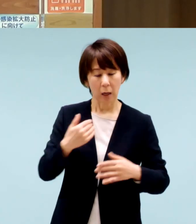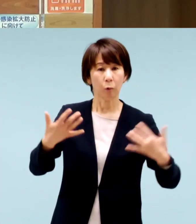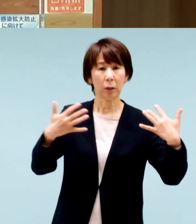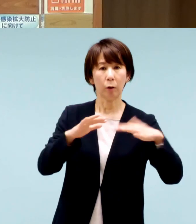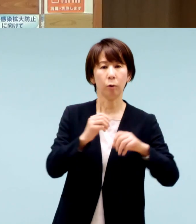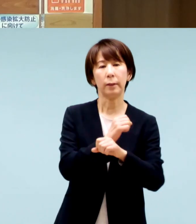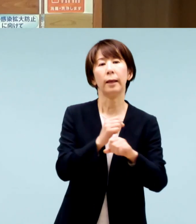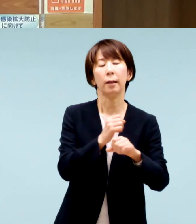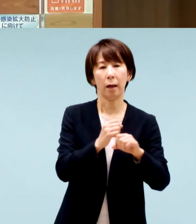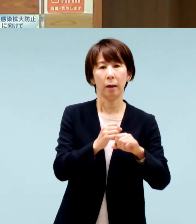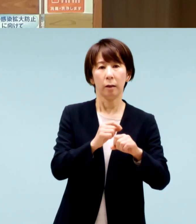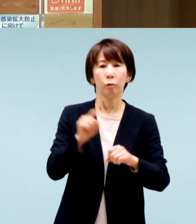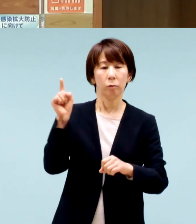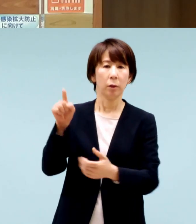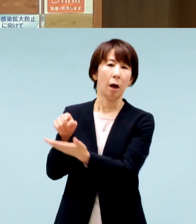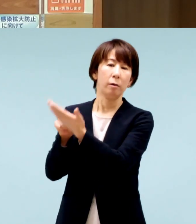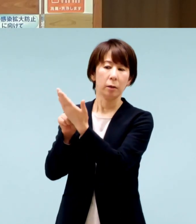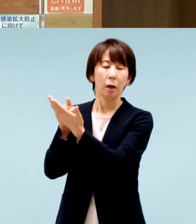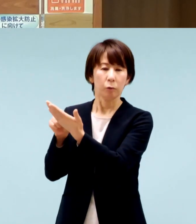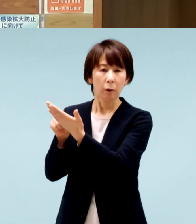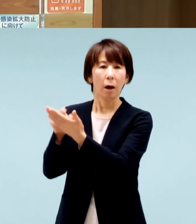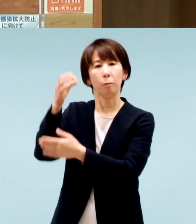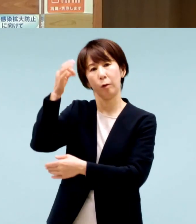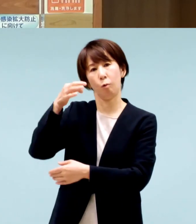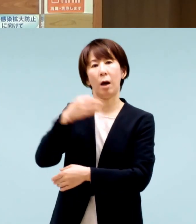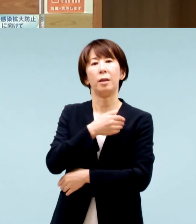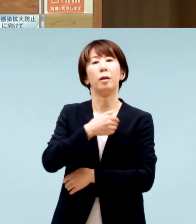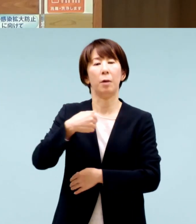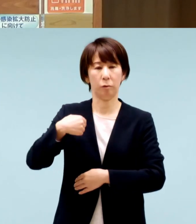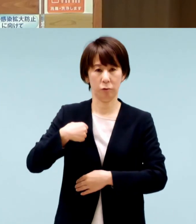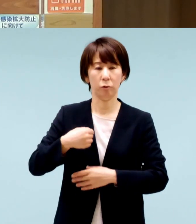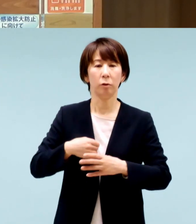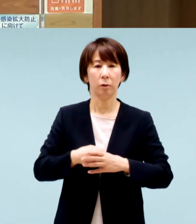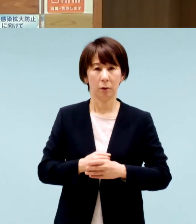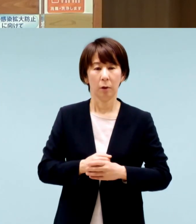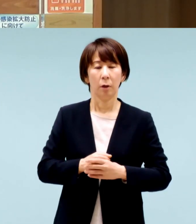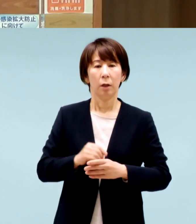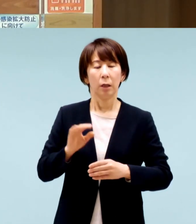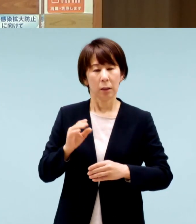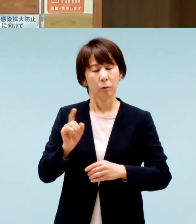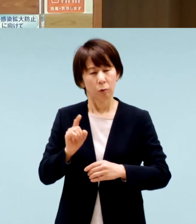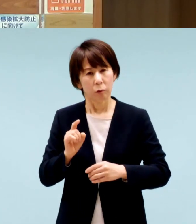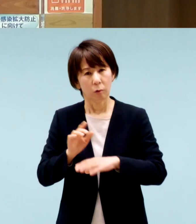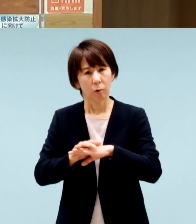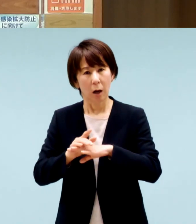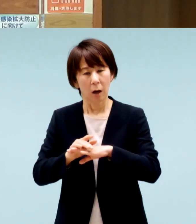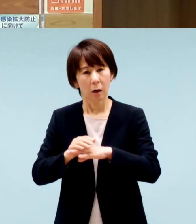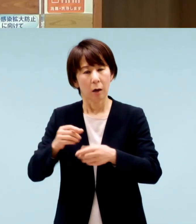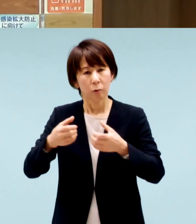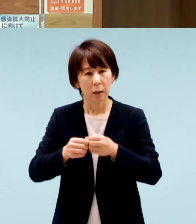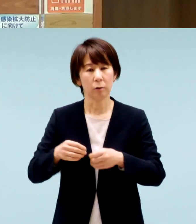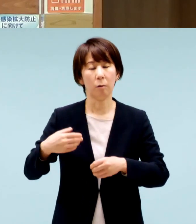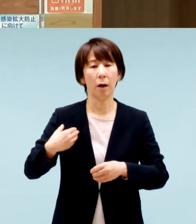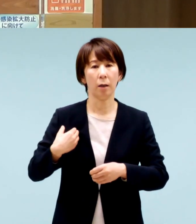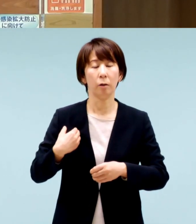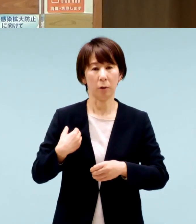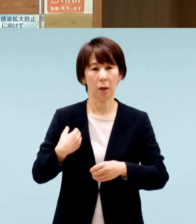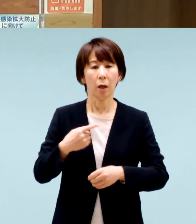けど、ただどうやってこれを運用するんだというところがまだわからないので、そこをちゃんと確認をして